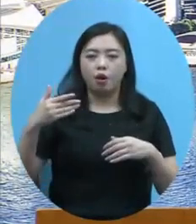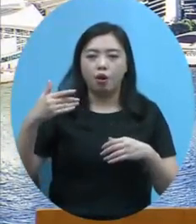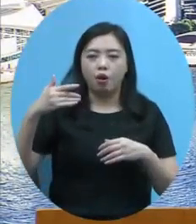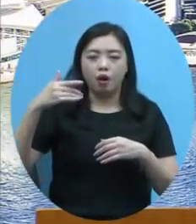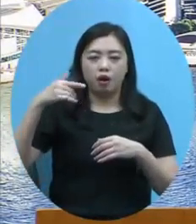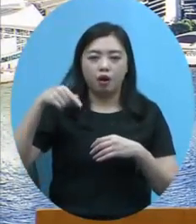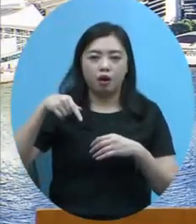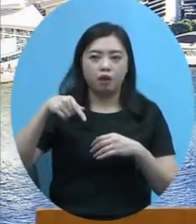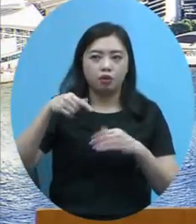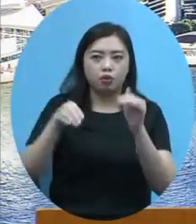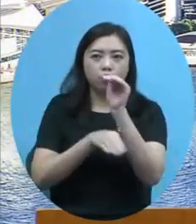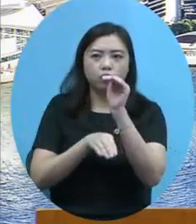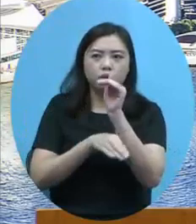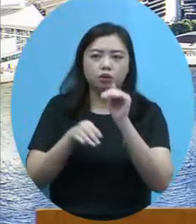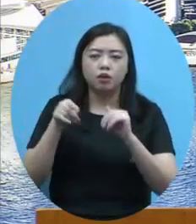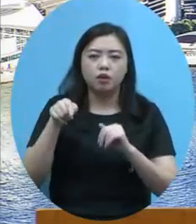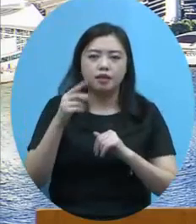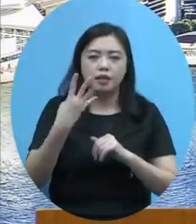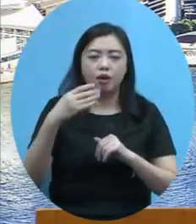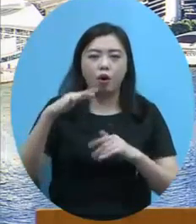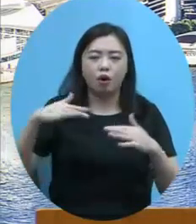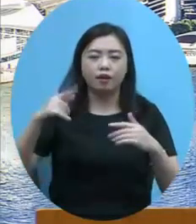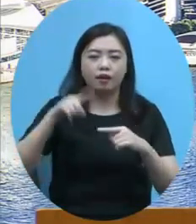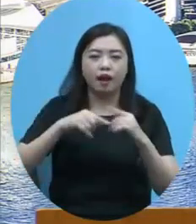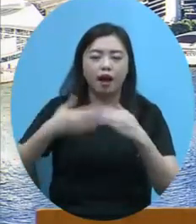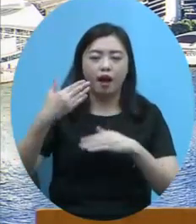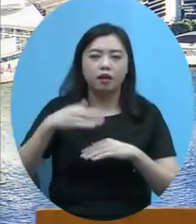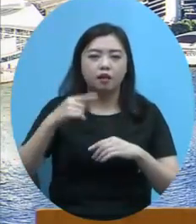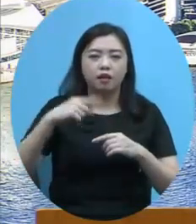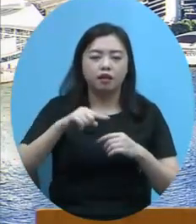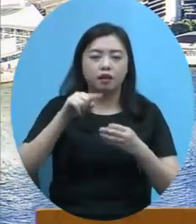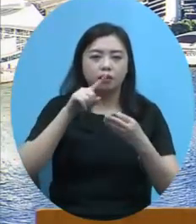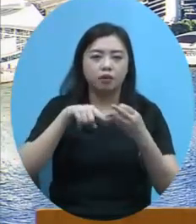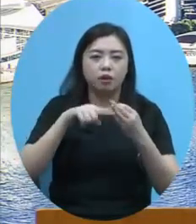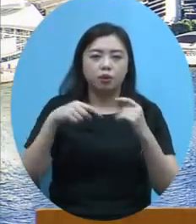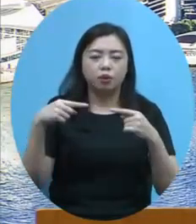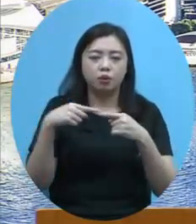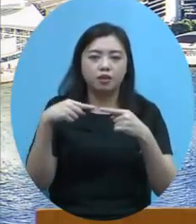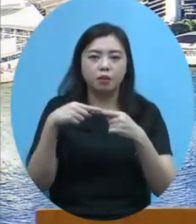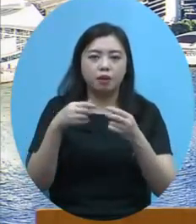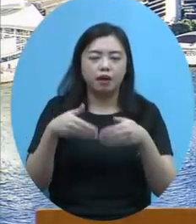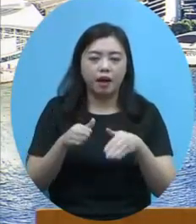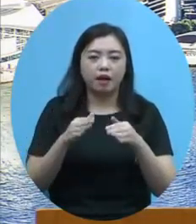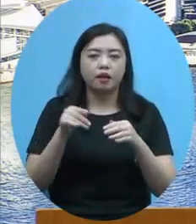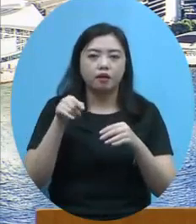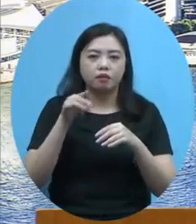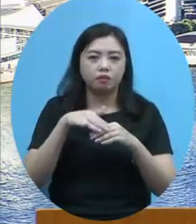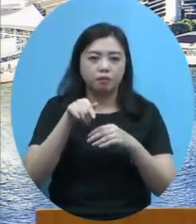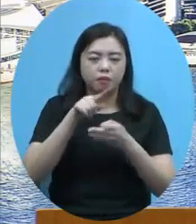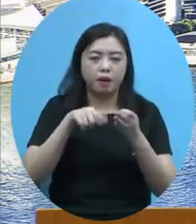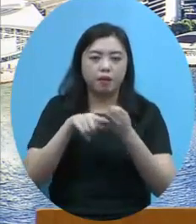一個家庭有2個個案，通州街28號的縱然花園一座，咁同埋佢嘅呢一個個案